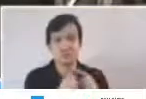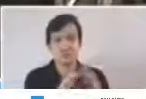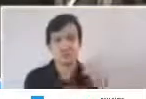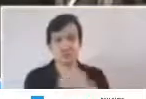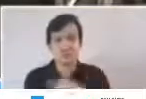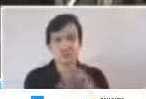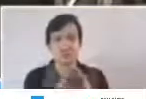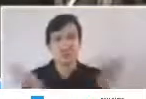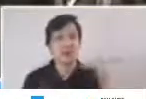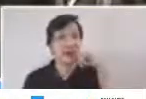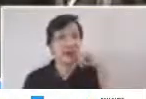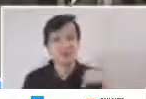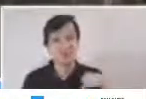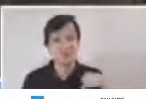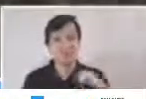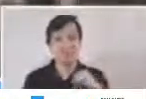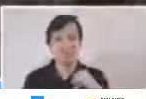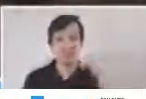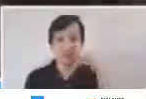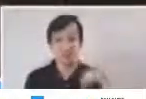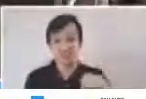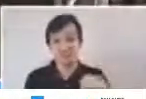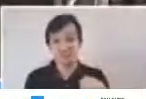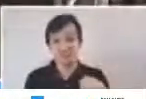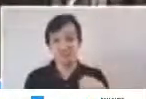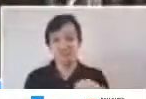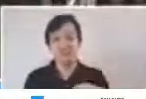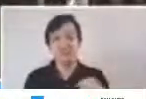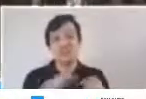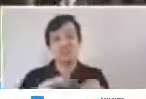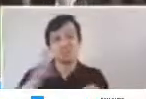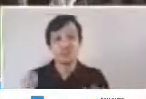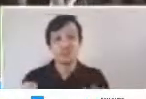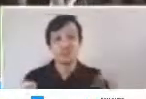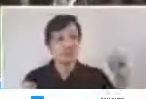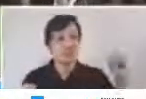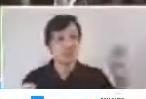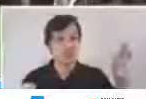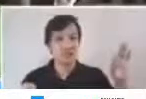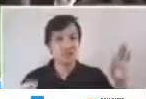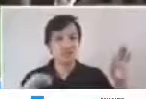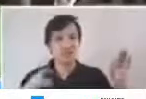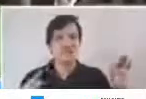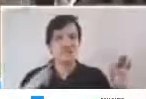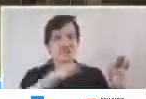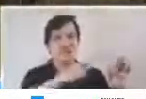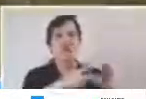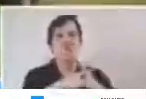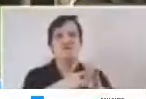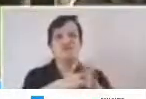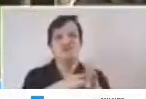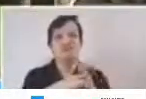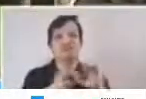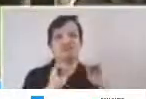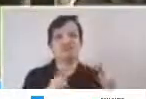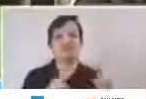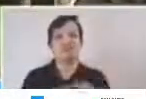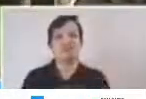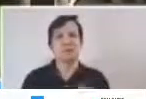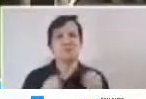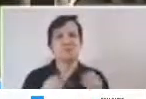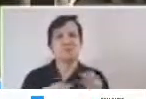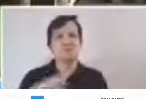mga biyaheng ito. But so far, simula na po yung ating mga domestic flights tomorrow. So June 3 hanggang June